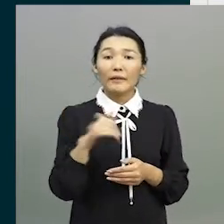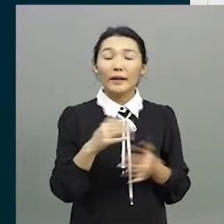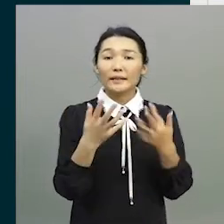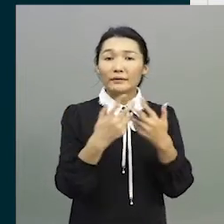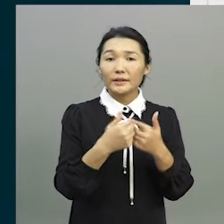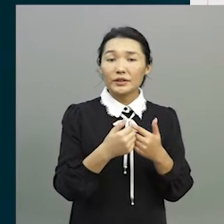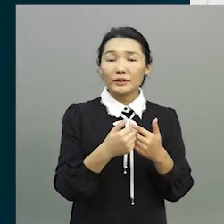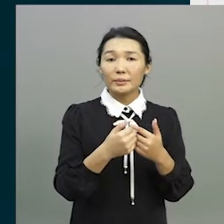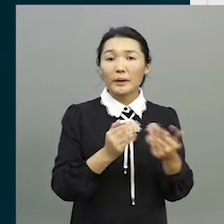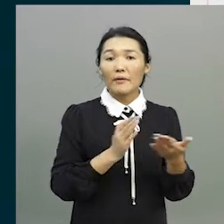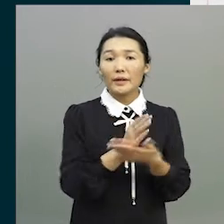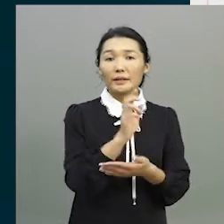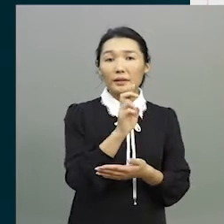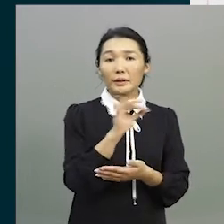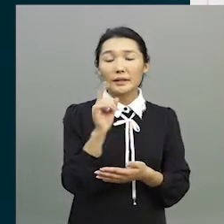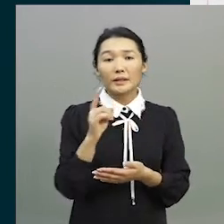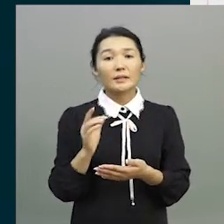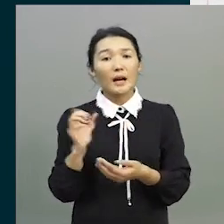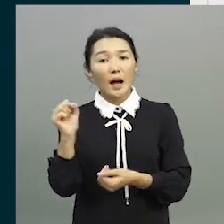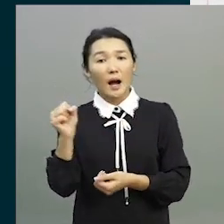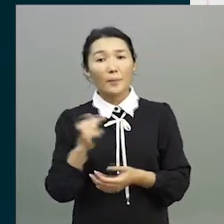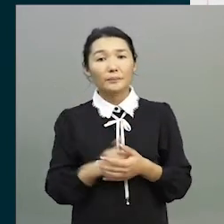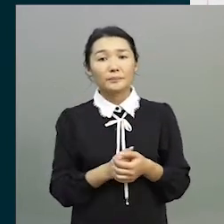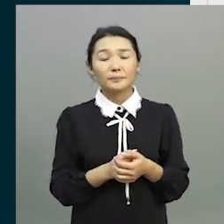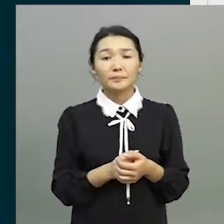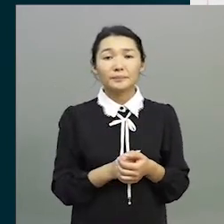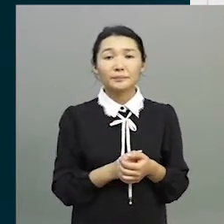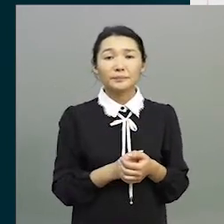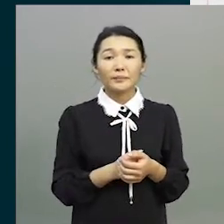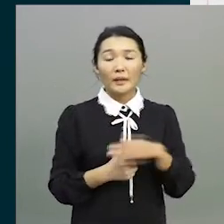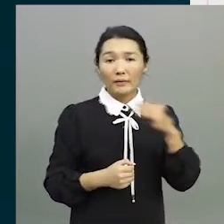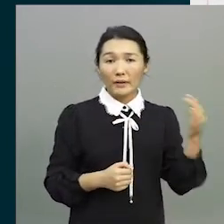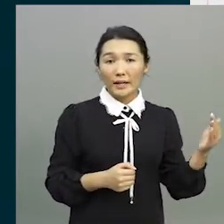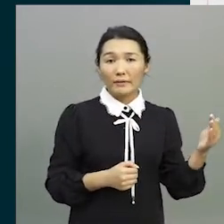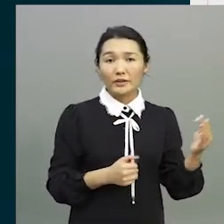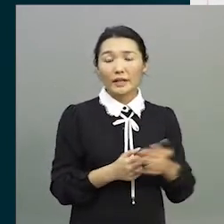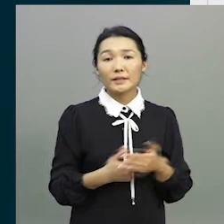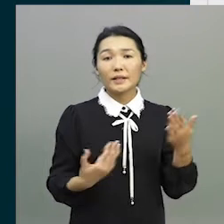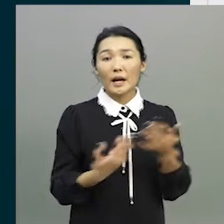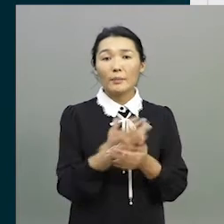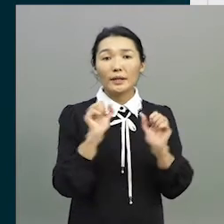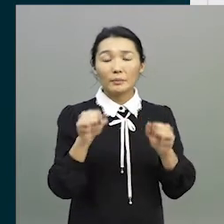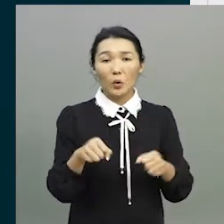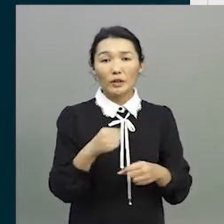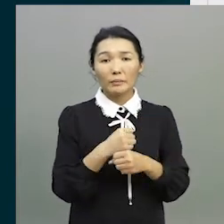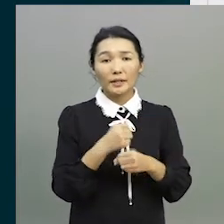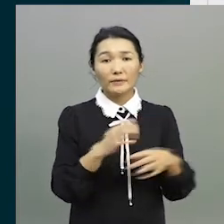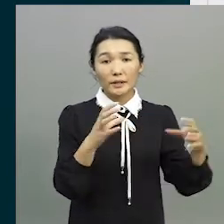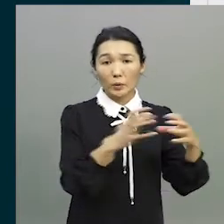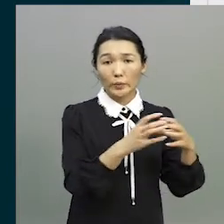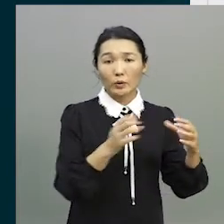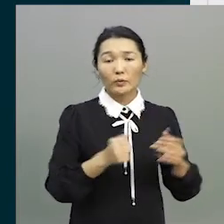вектор b из вектора а в левой части опять можно произвести группировку